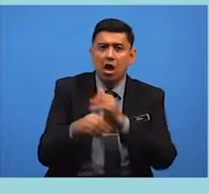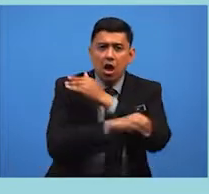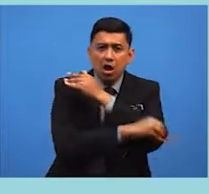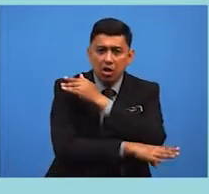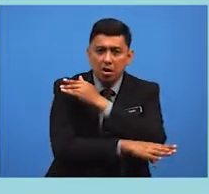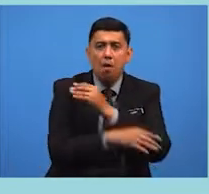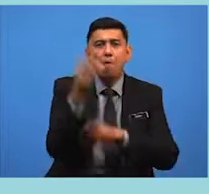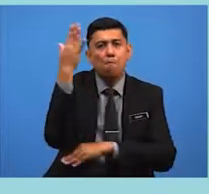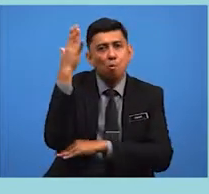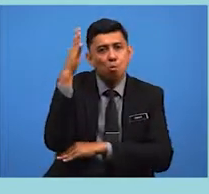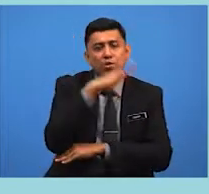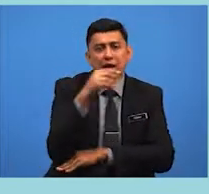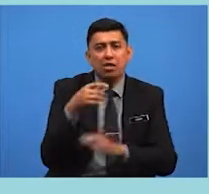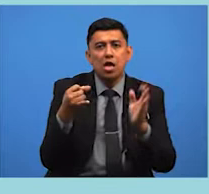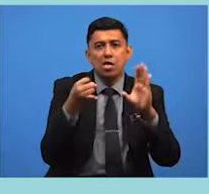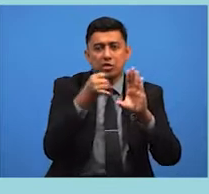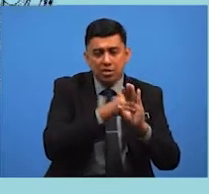manusia di dalam hutan.